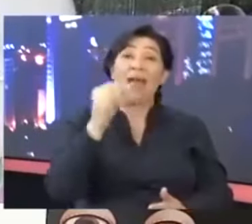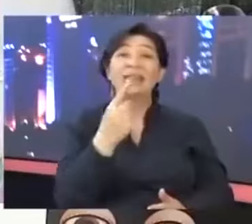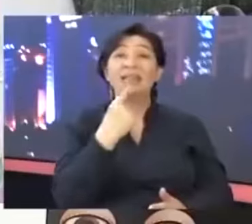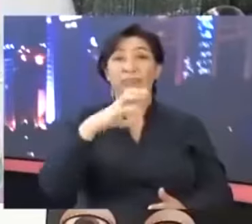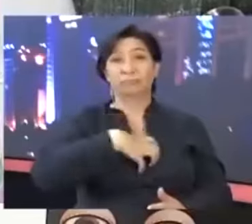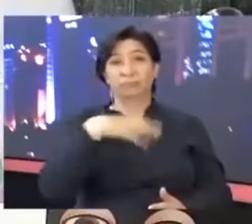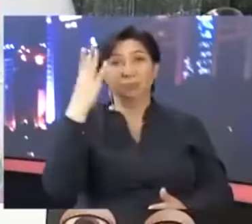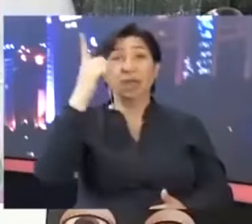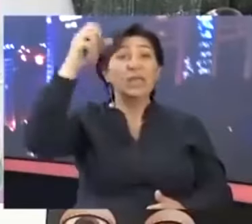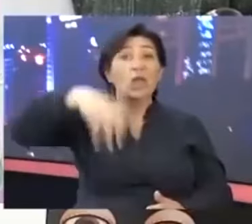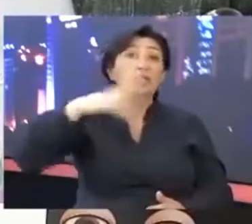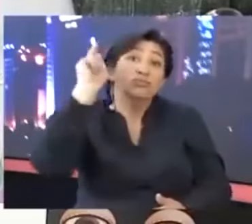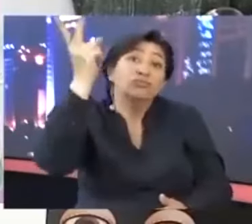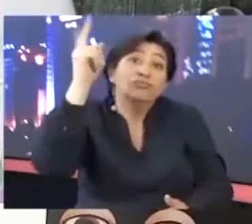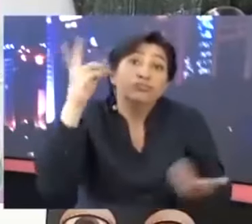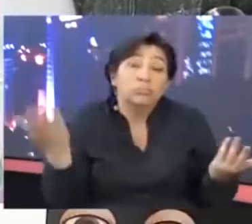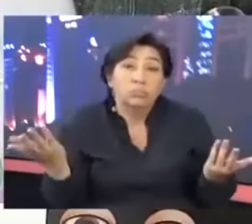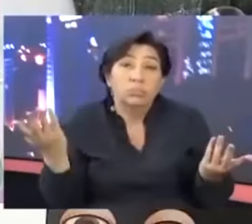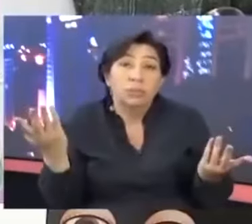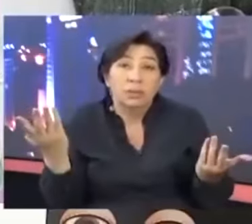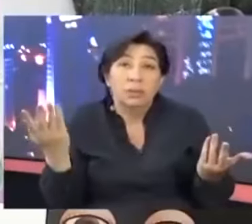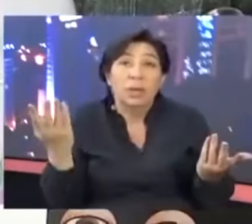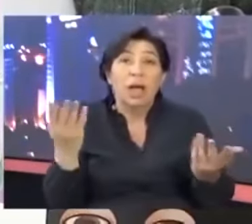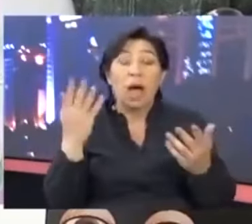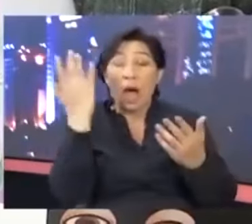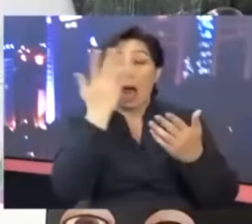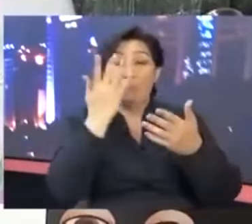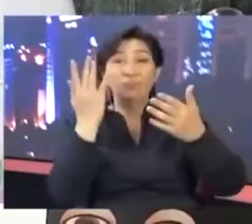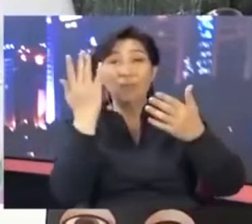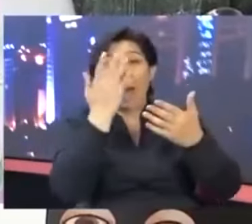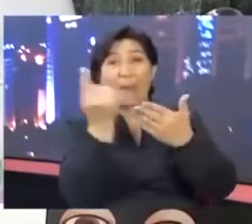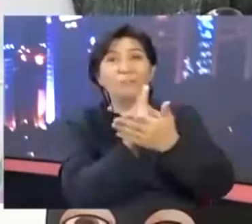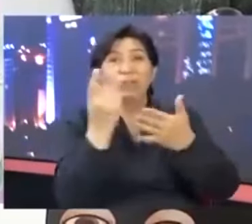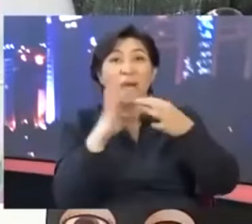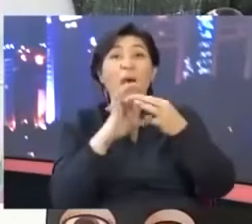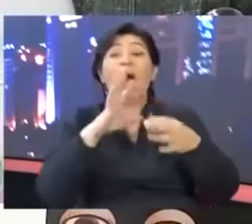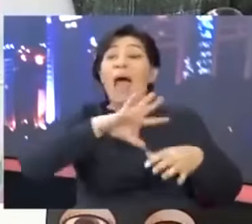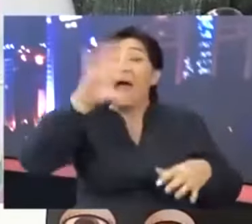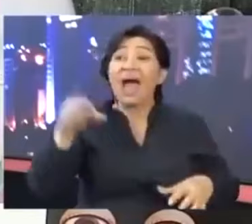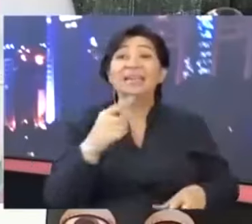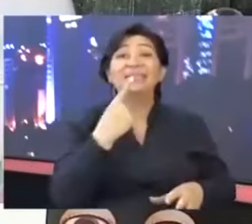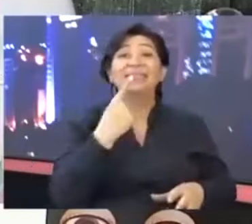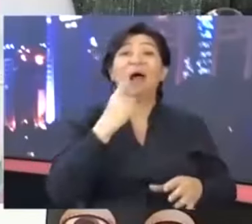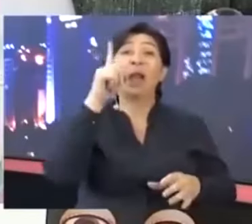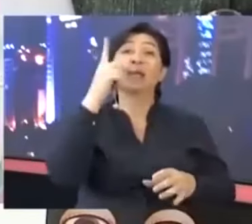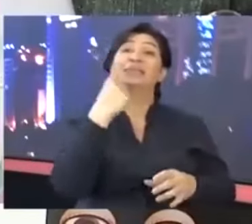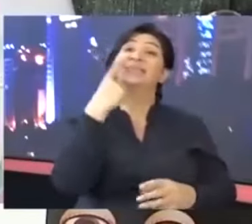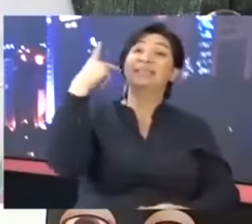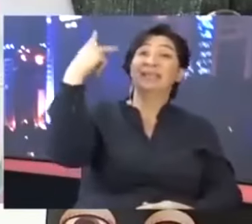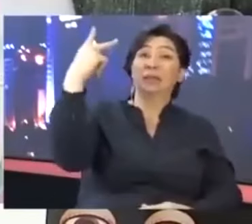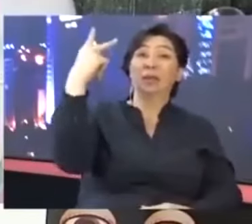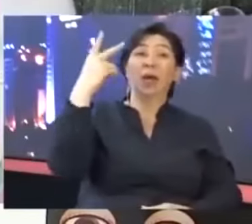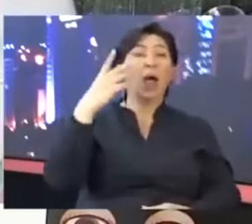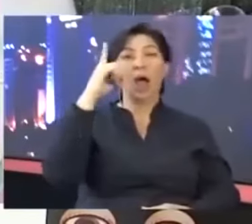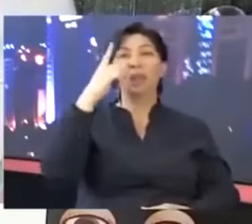yaratıcısı yani Allah arapçayla Eee Allah'ın dili değil ama her dil Allah'ın dili de bir yerde diyebiliriz Yani